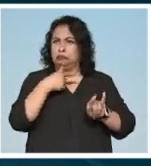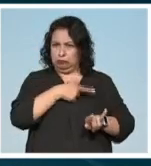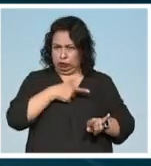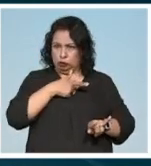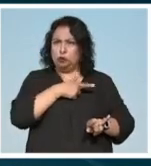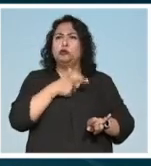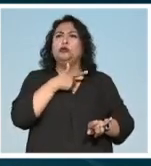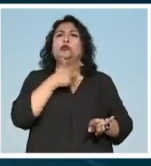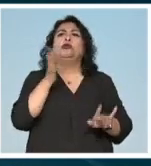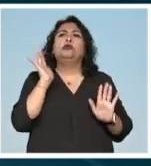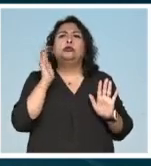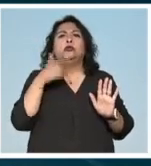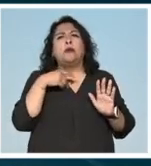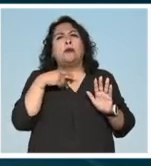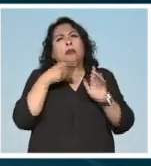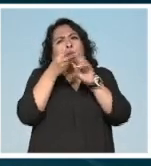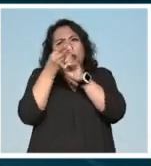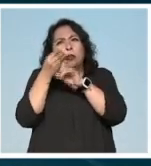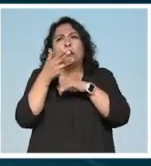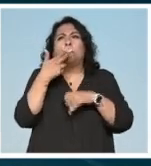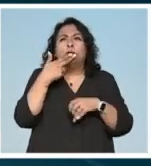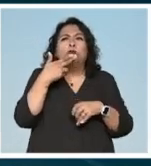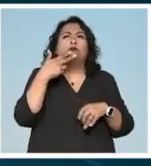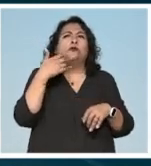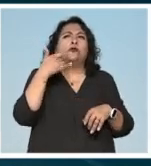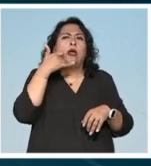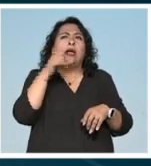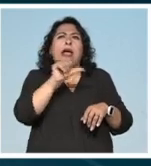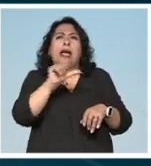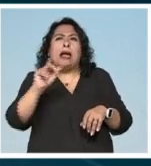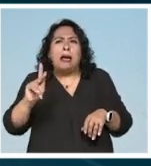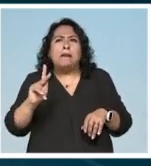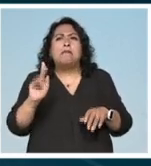con delle app sul telefono. E,